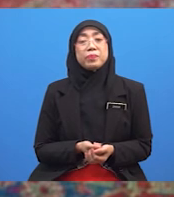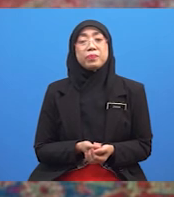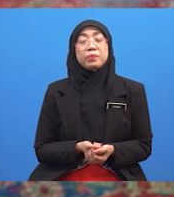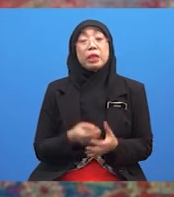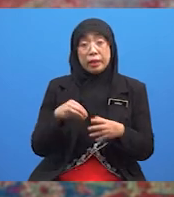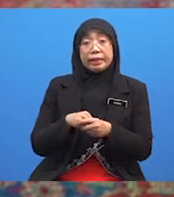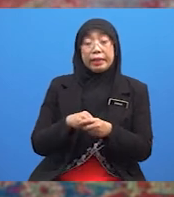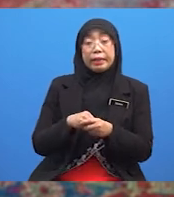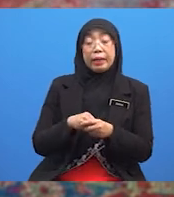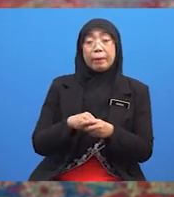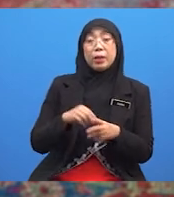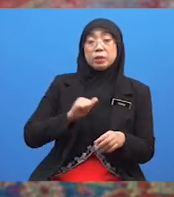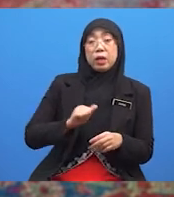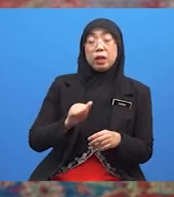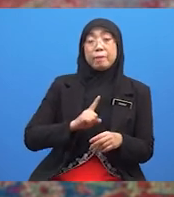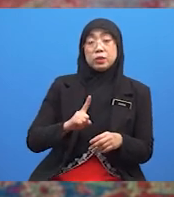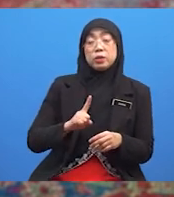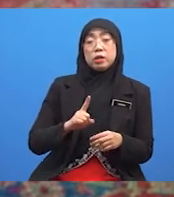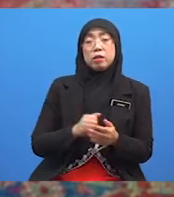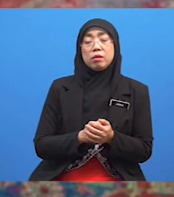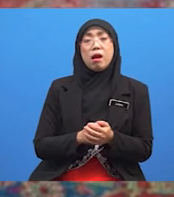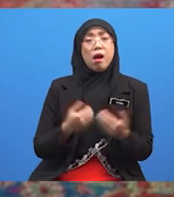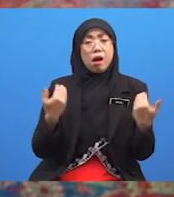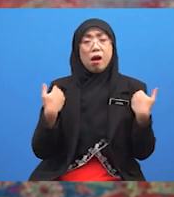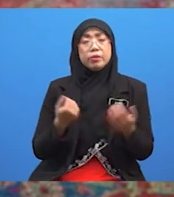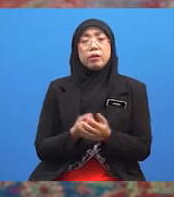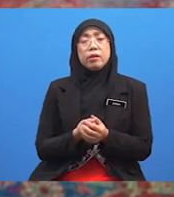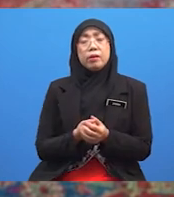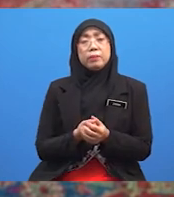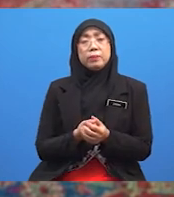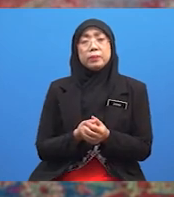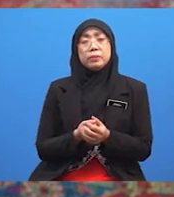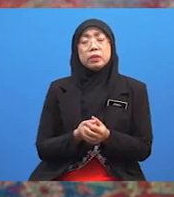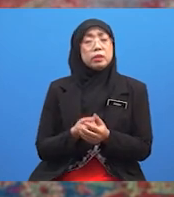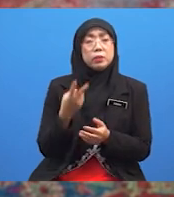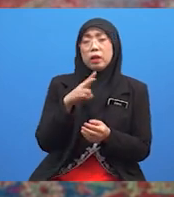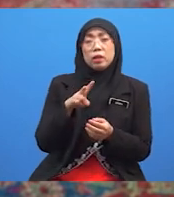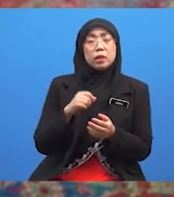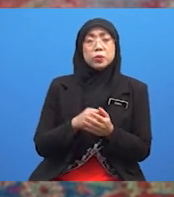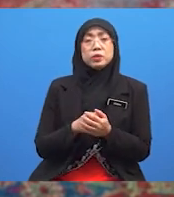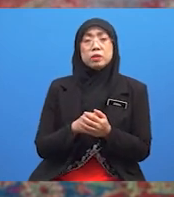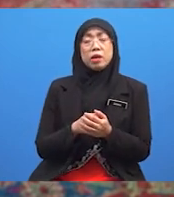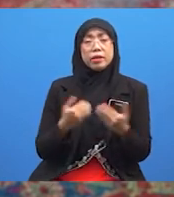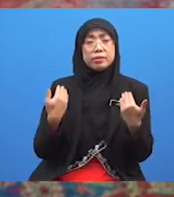juga hendaklah dilihat hanya pada watak-watak yang berkenaan dan berkaitan sahaja.